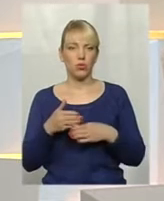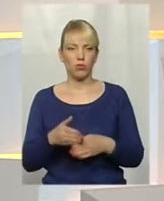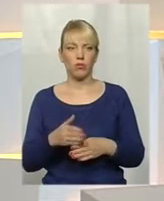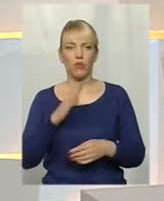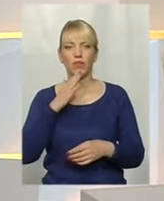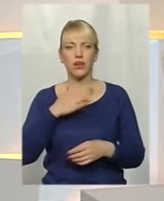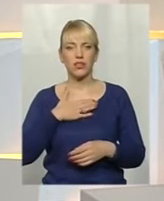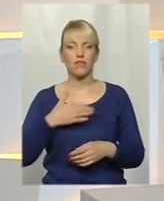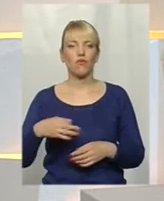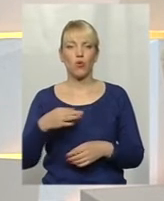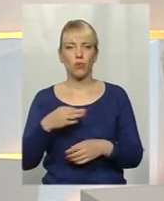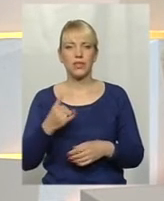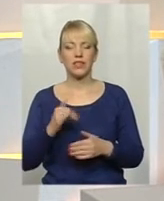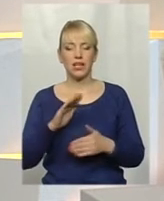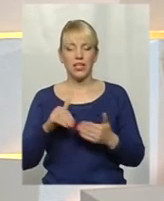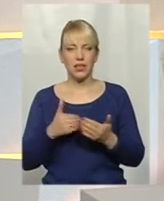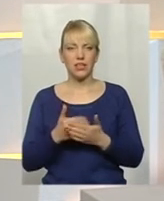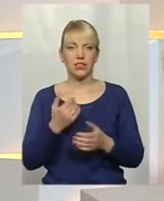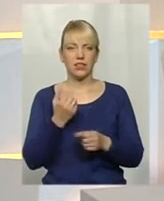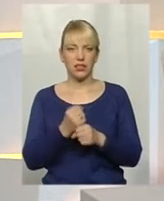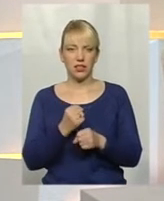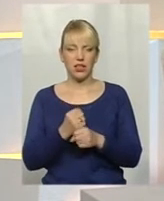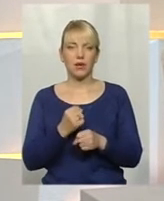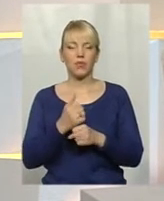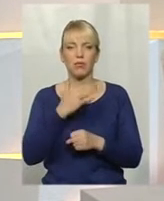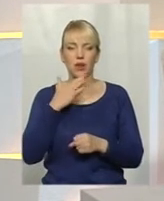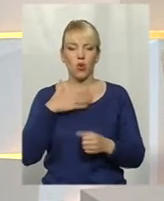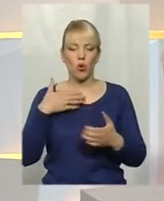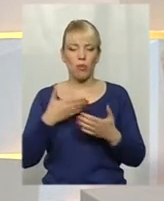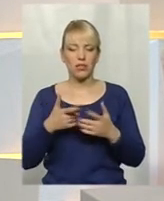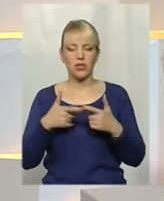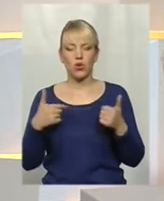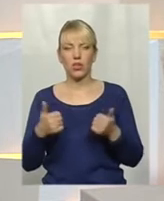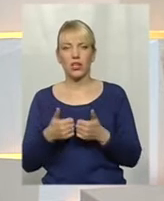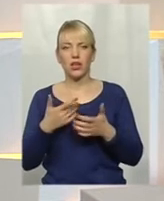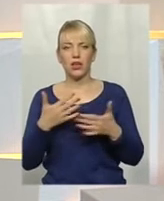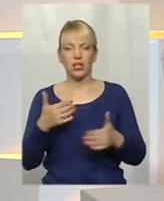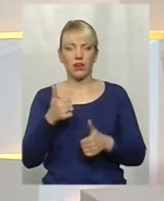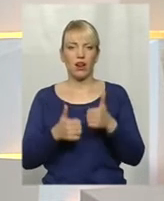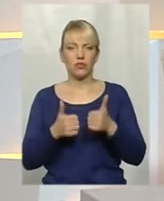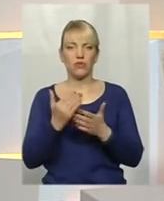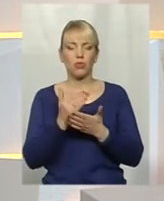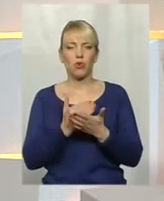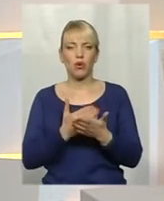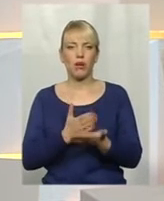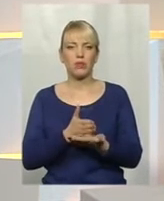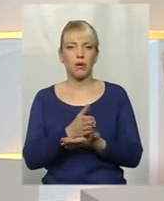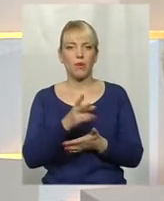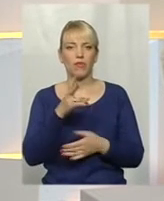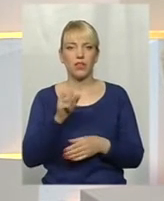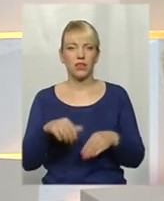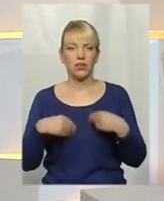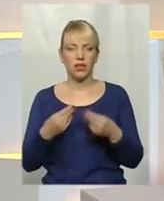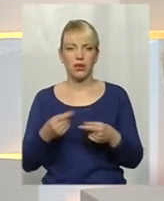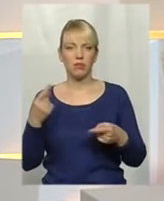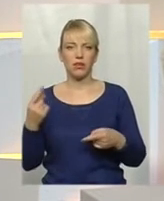діяло і нині діє чимало громадських організацій і різноманітних грантових програм, спрямованих на надання отієї